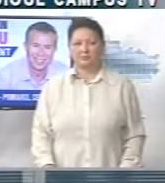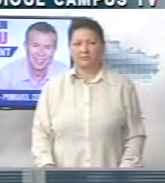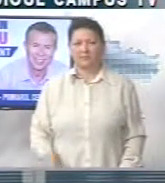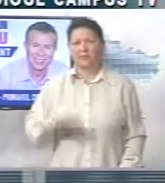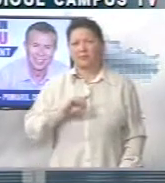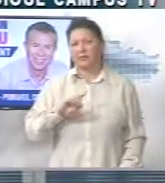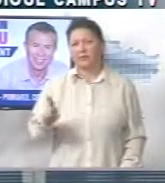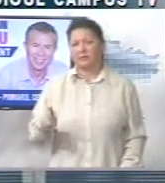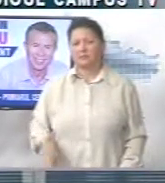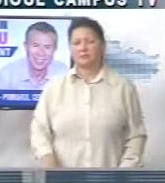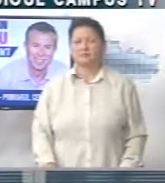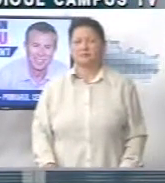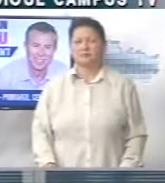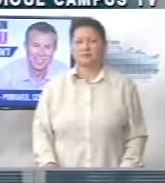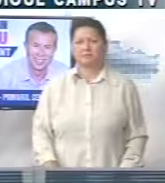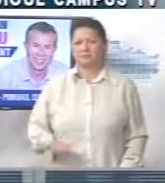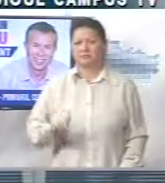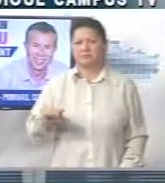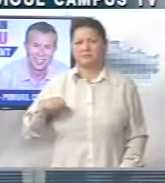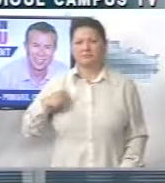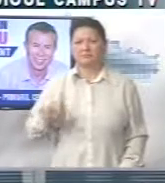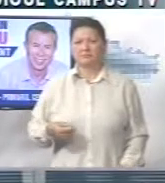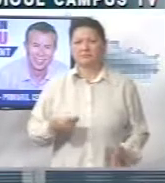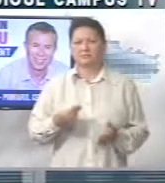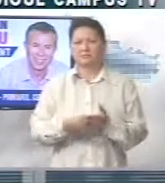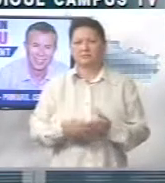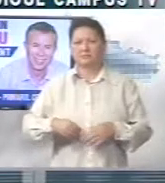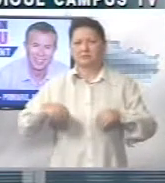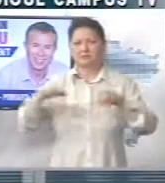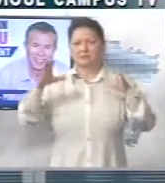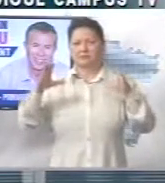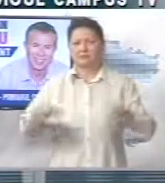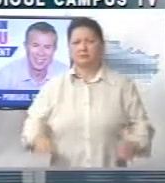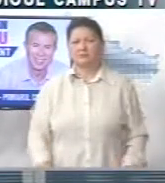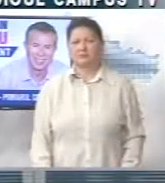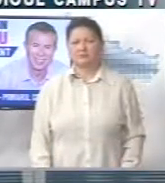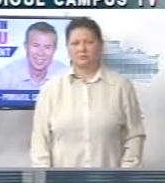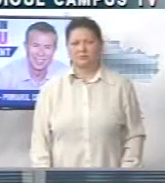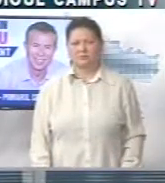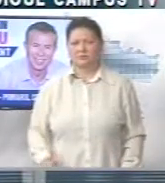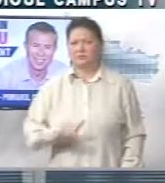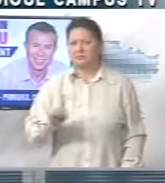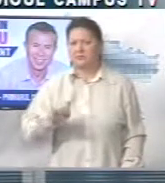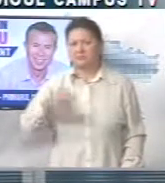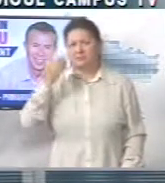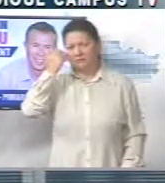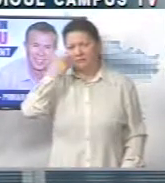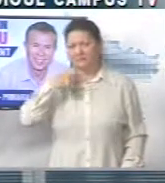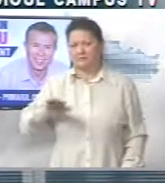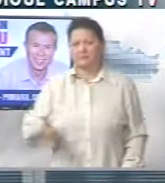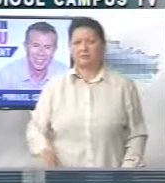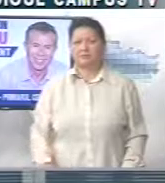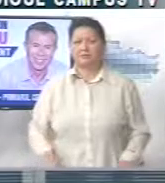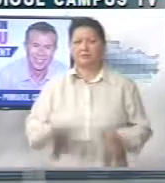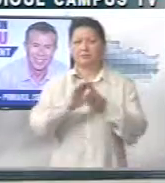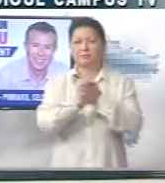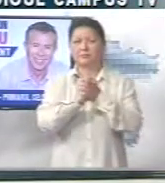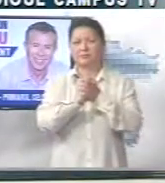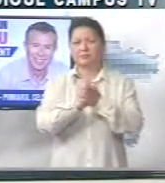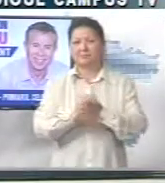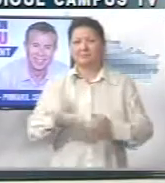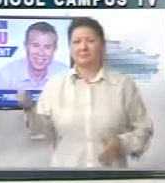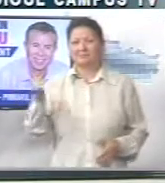automat nu sunt sume mari din punct de vedere. Nu e o pierdere, exact. Absolut. Felicitări,